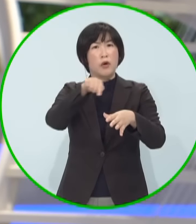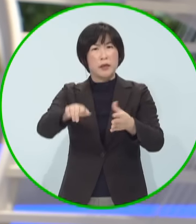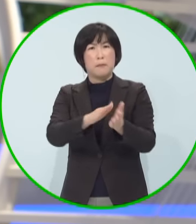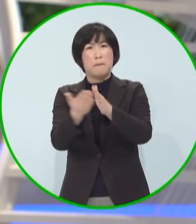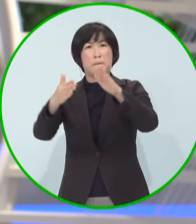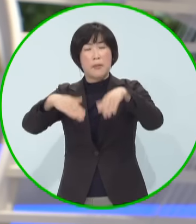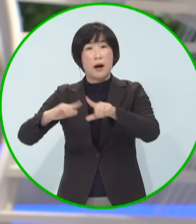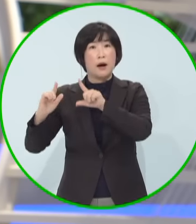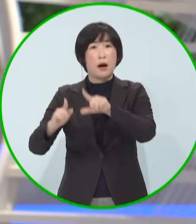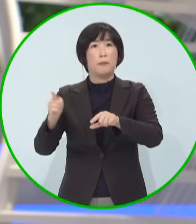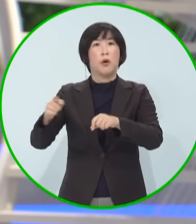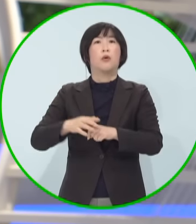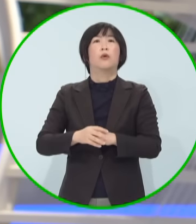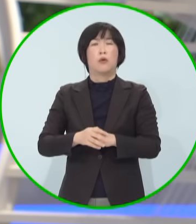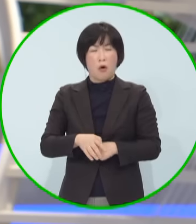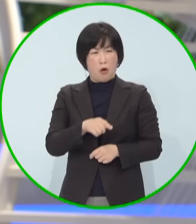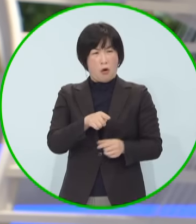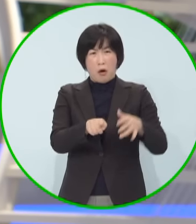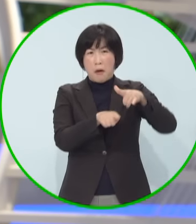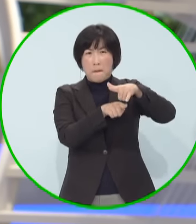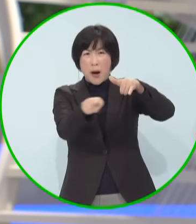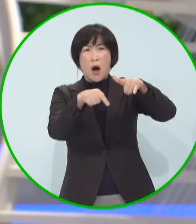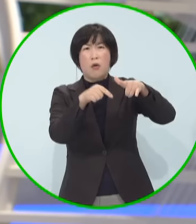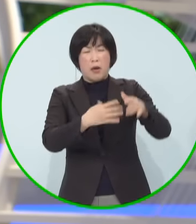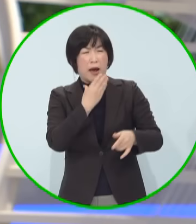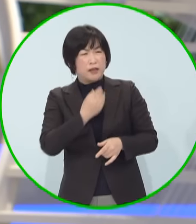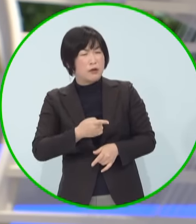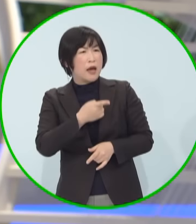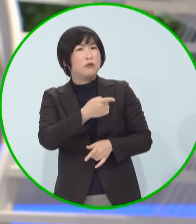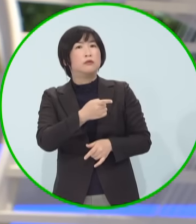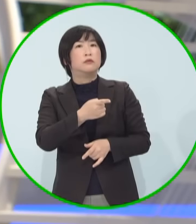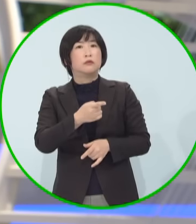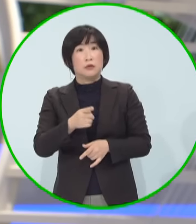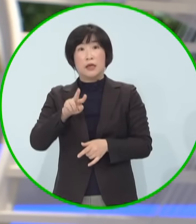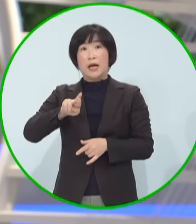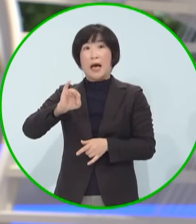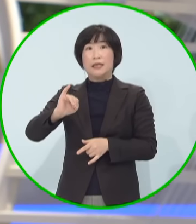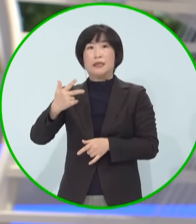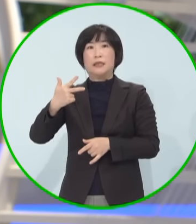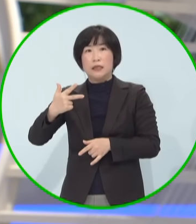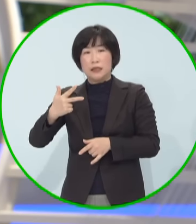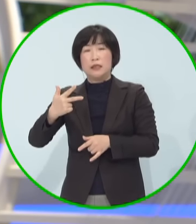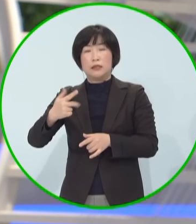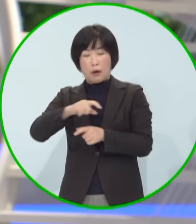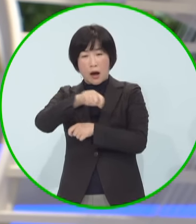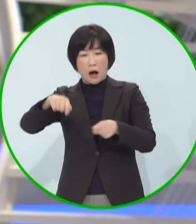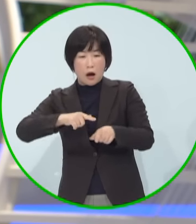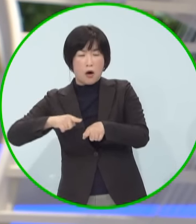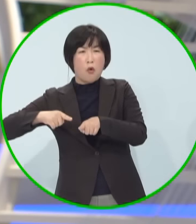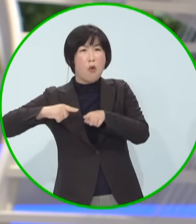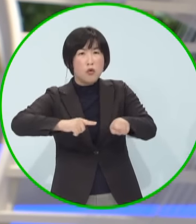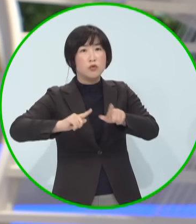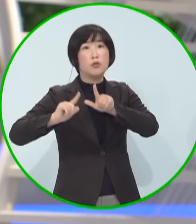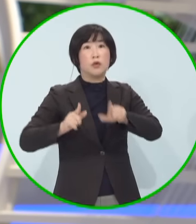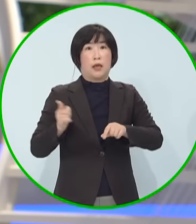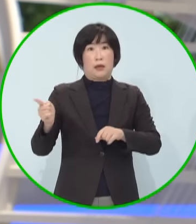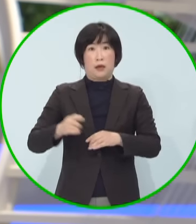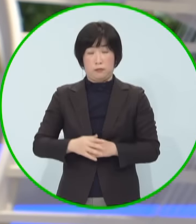ました。イスラエルによるものだとしていて、イランのライシ大統領は報復を宣言しました。